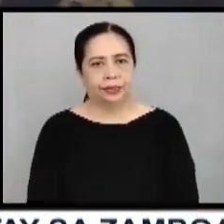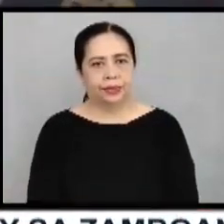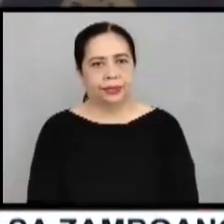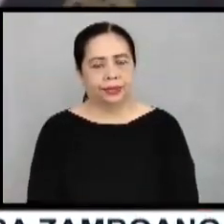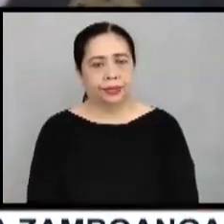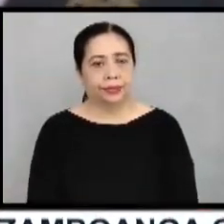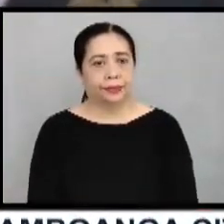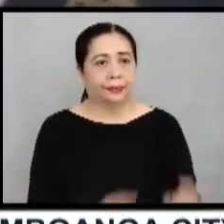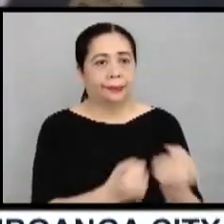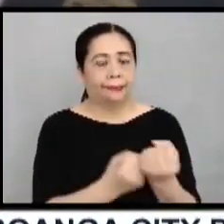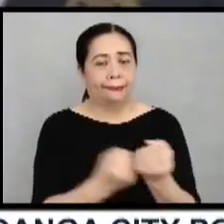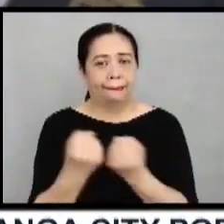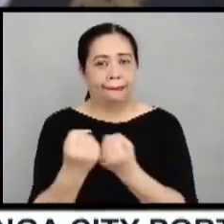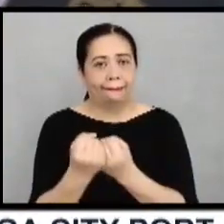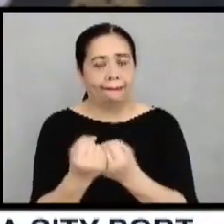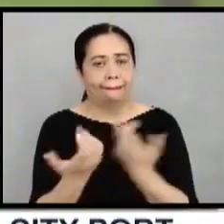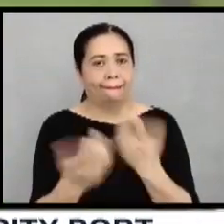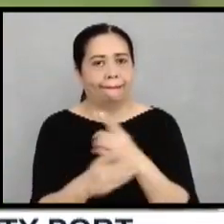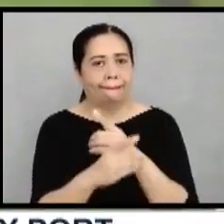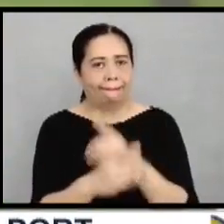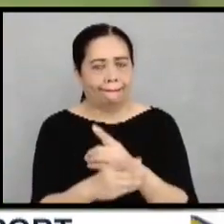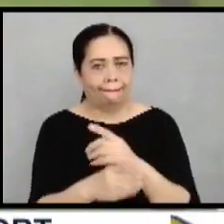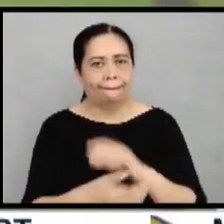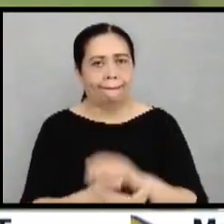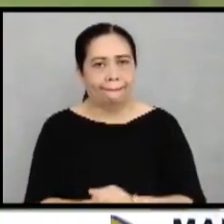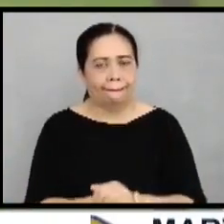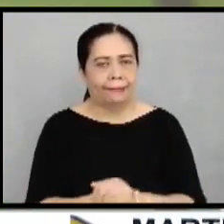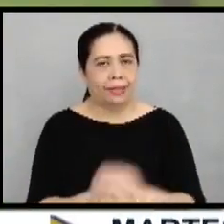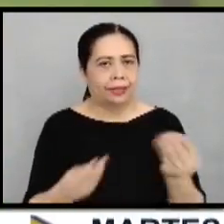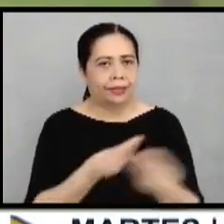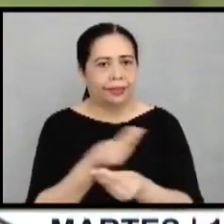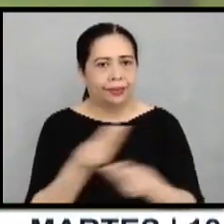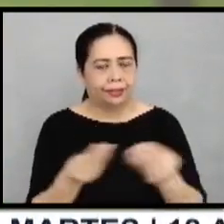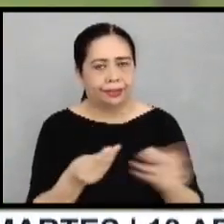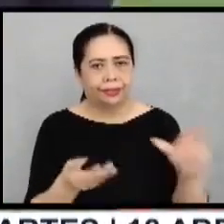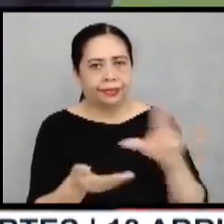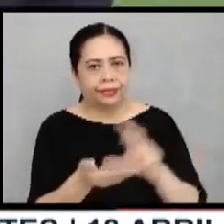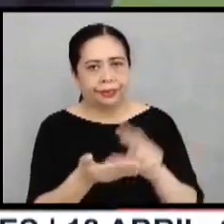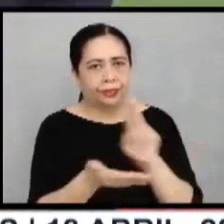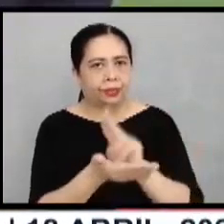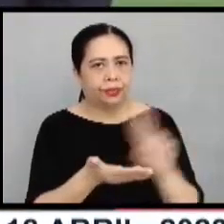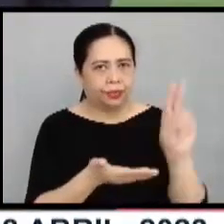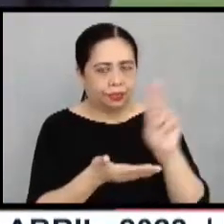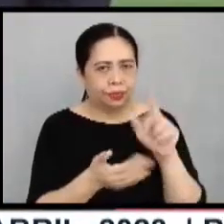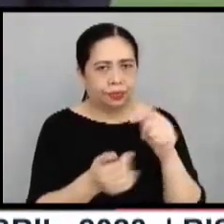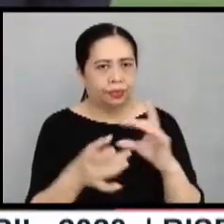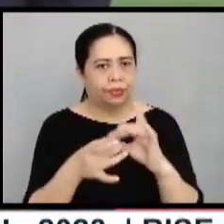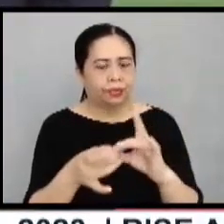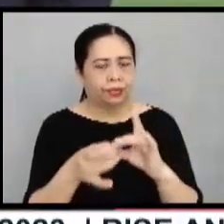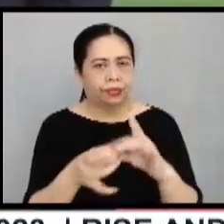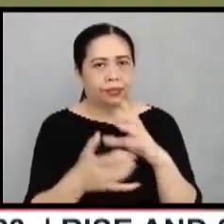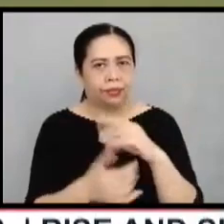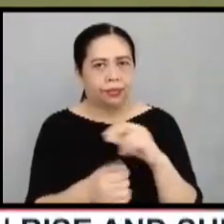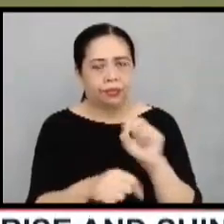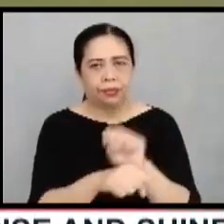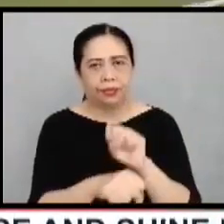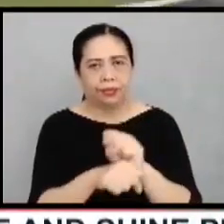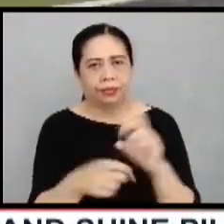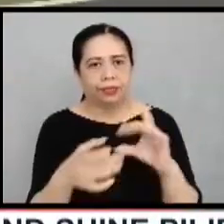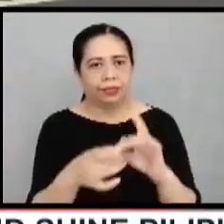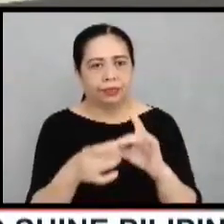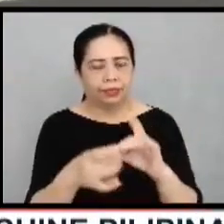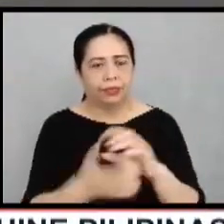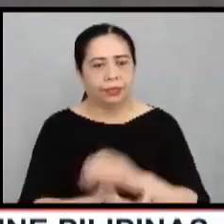Pagtutulungan sa usapin ng defense o depensa, trade and investment, university-to-university linkages at labor cooperation.